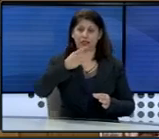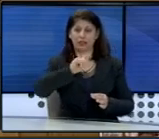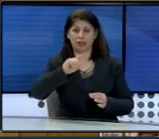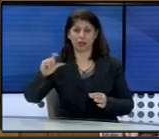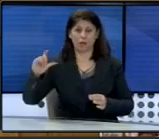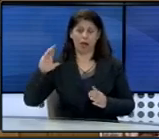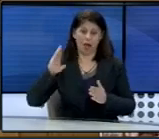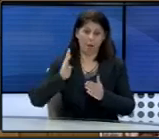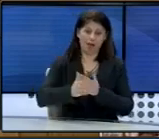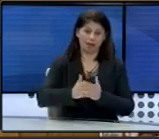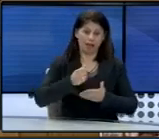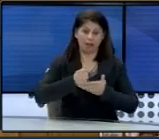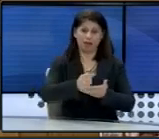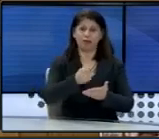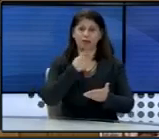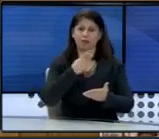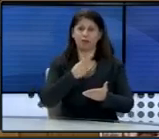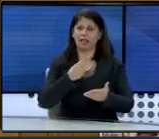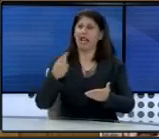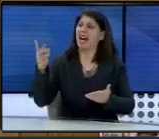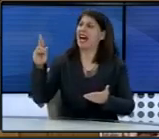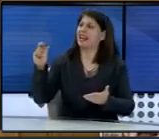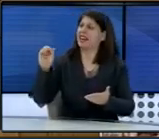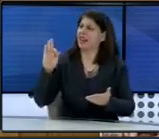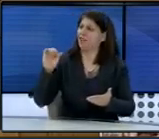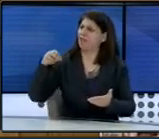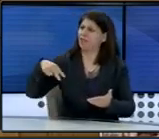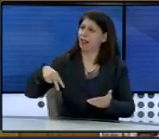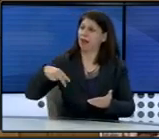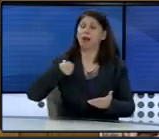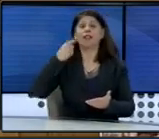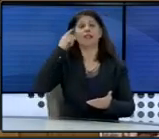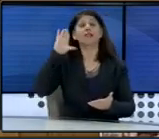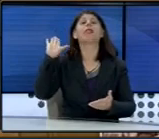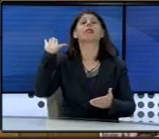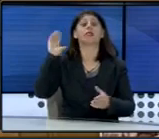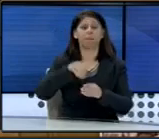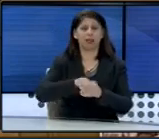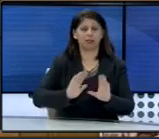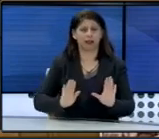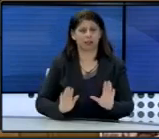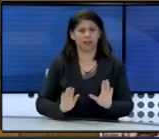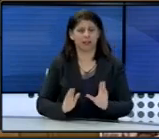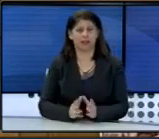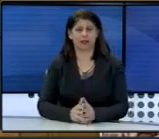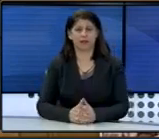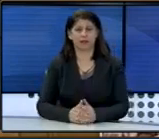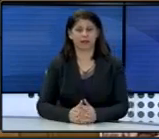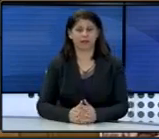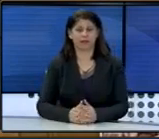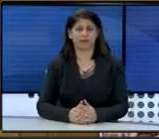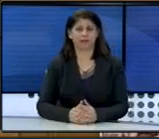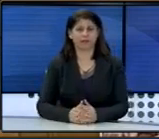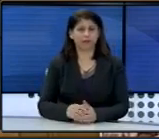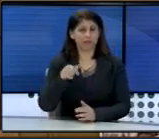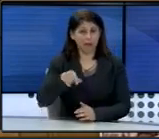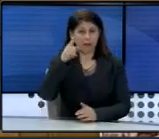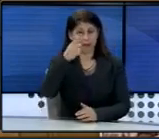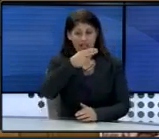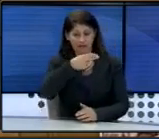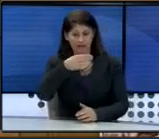απευθείας αναθέσεις και κλειστούς διαγωνισμούς και είπατε είναι και τα Ραφάλ μέσα. Λες και δεν ξέρατε ότι δεν είναι. Σήμερα αποκόπτετε μια